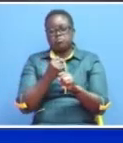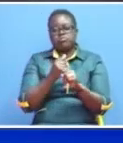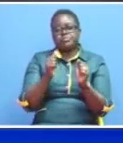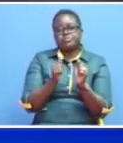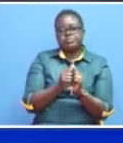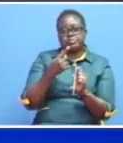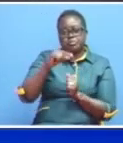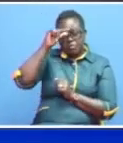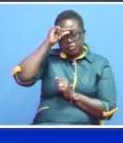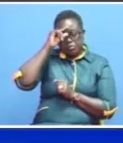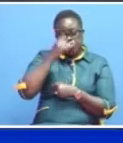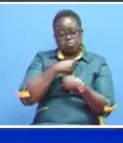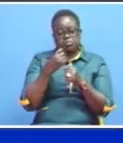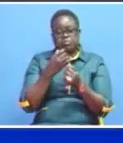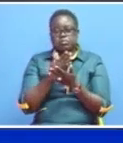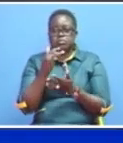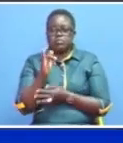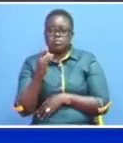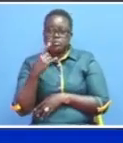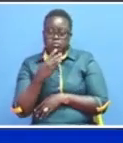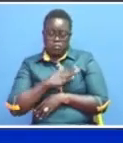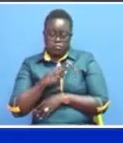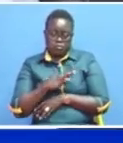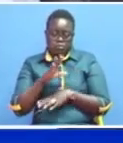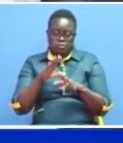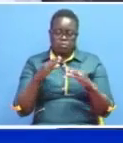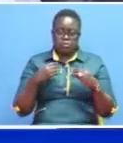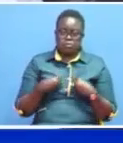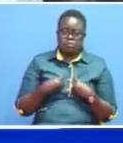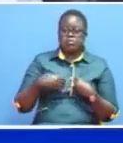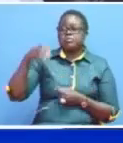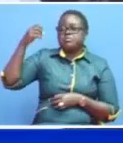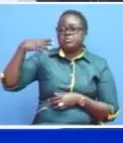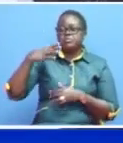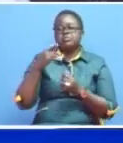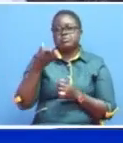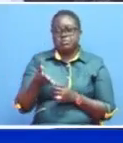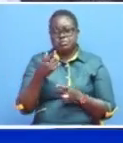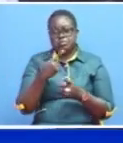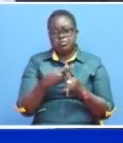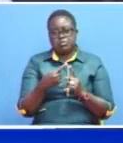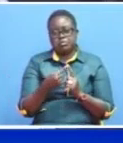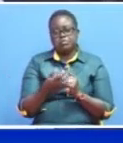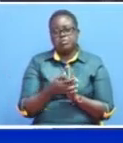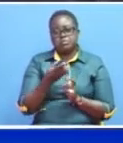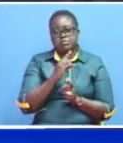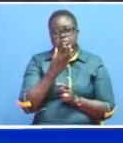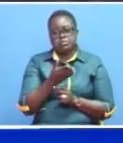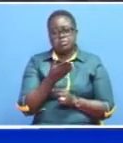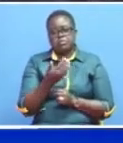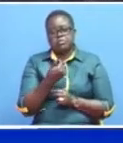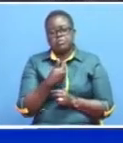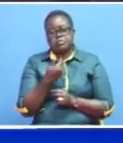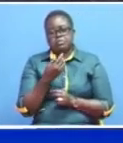ino na kukitheka na ANND nimeetha maikuata stima. Mwako na kuma oyu, nituweza tuye against